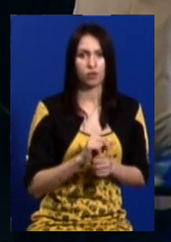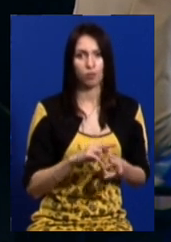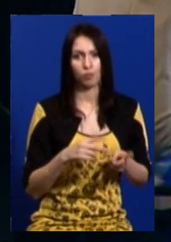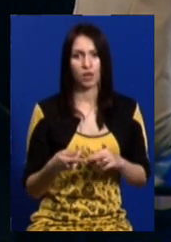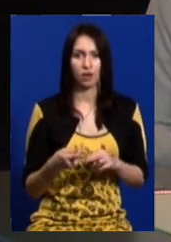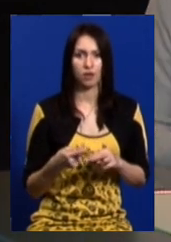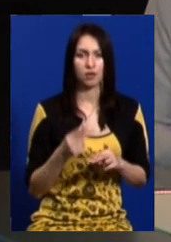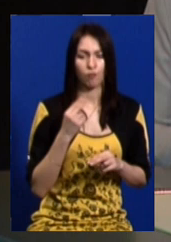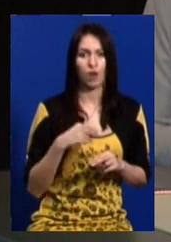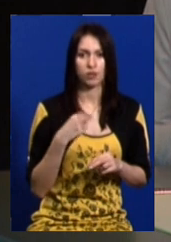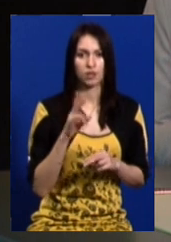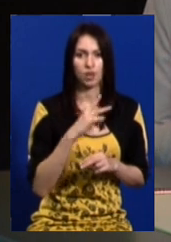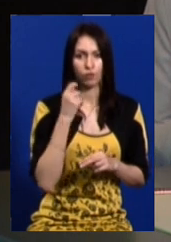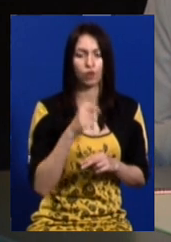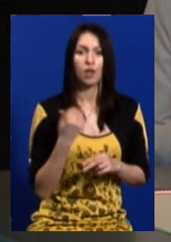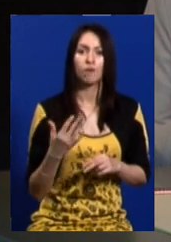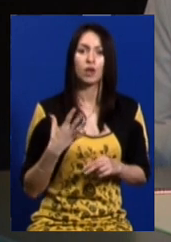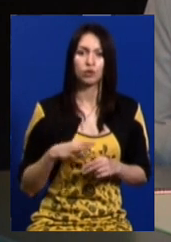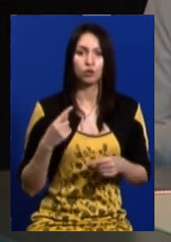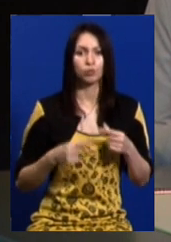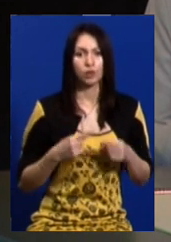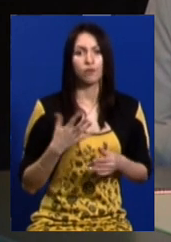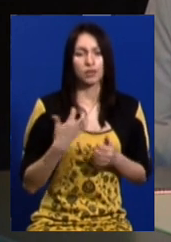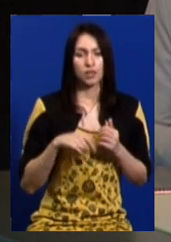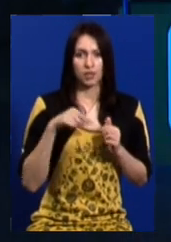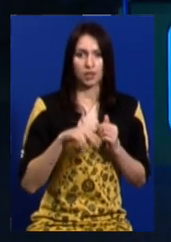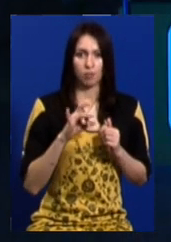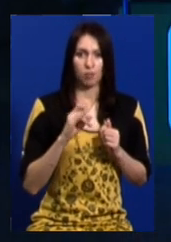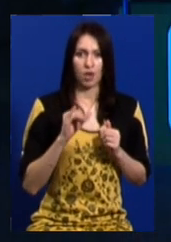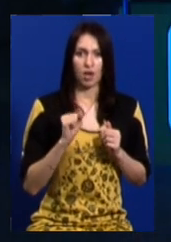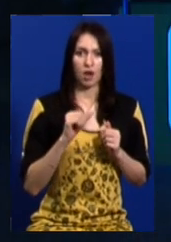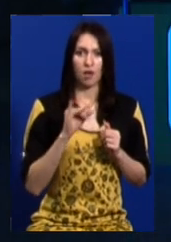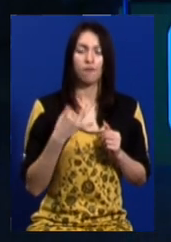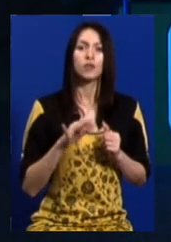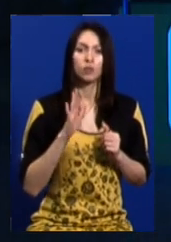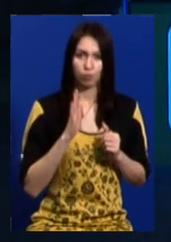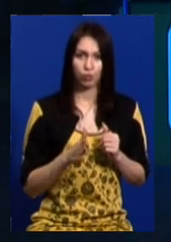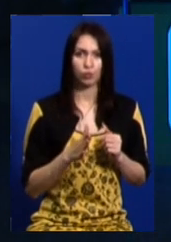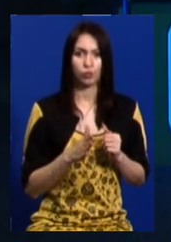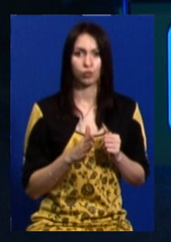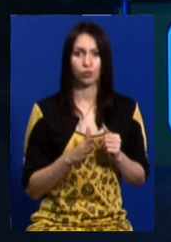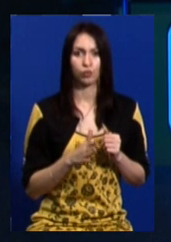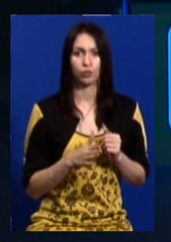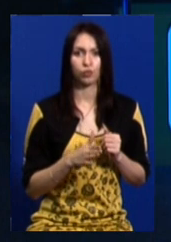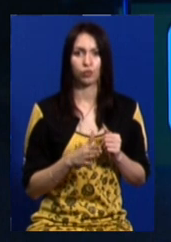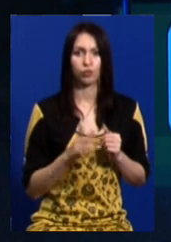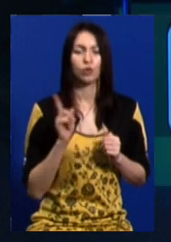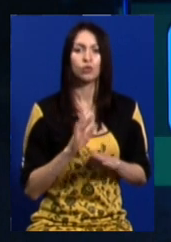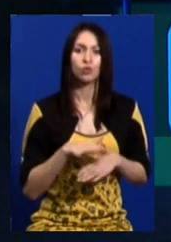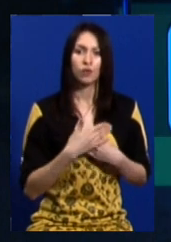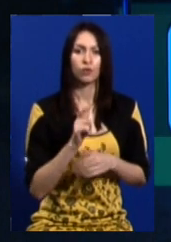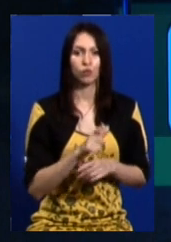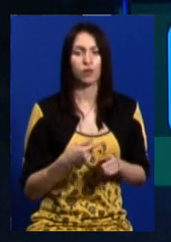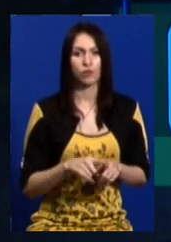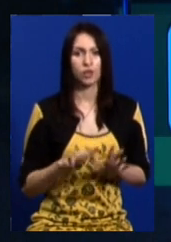Православну Церкву України. Ви очікуєте суперечок всередині парафії? Будуть вони. Що рекомендуєте людям у цій